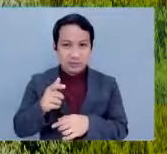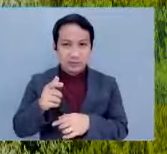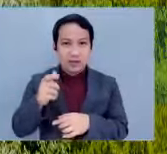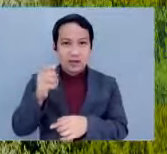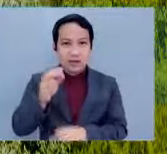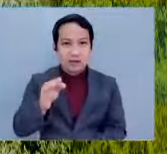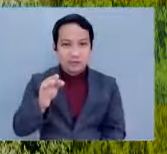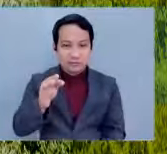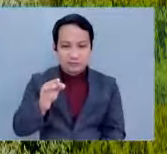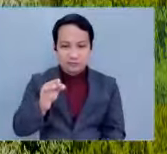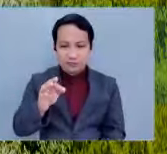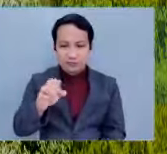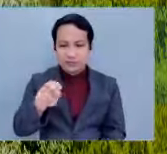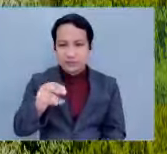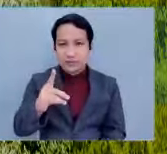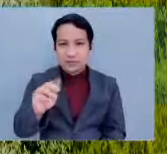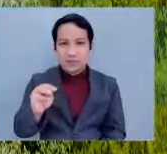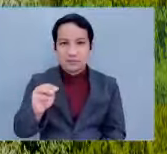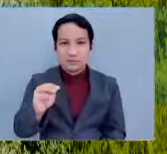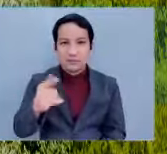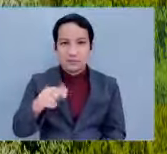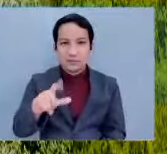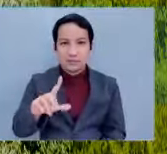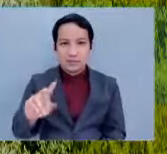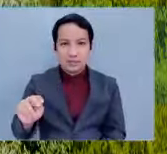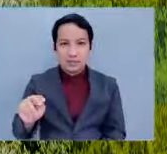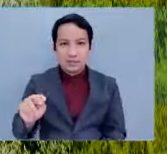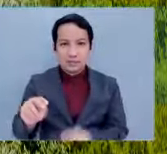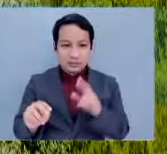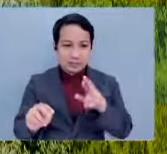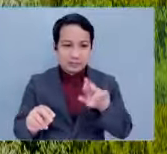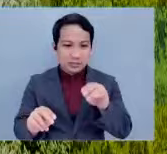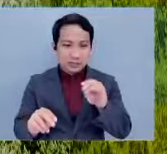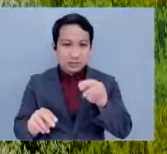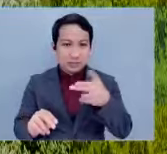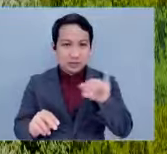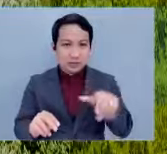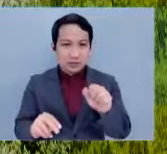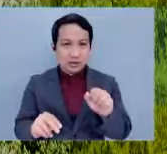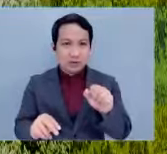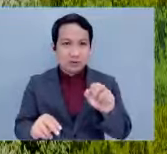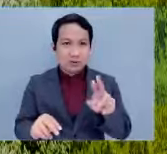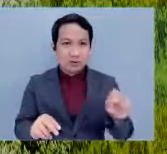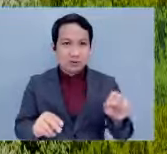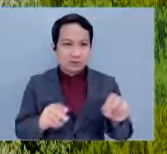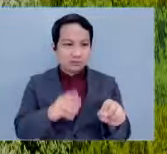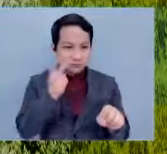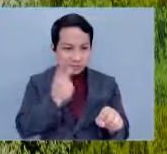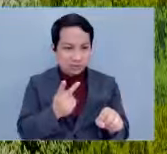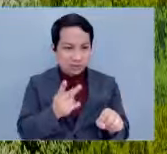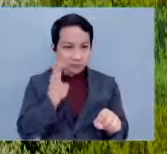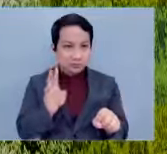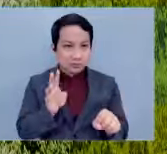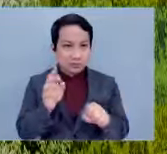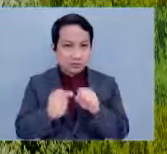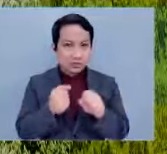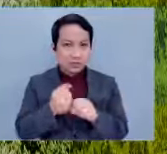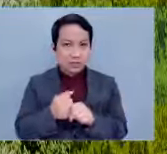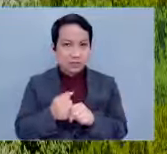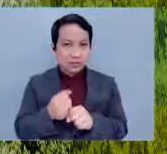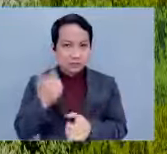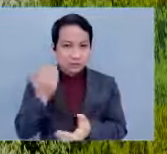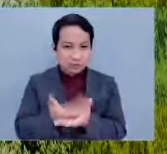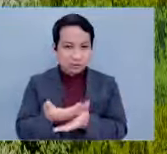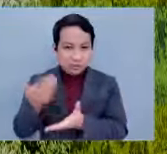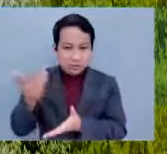Raja Humabon. At ito ay natagpuan noong after 40 years, around 40 years, dumating naman si Miguel Lopez